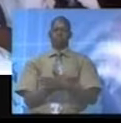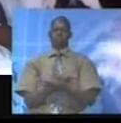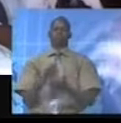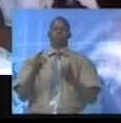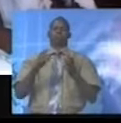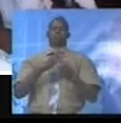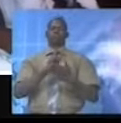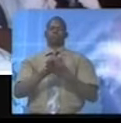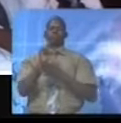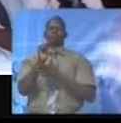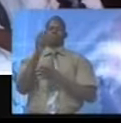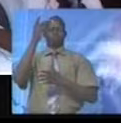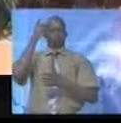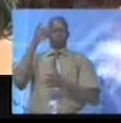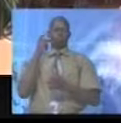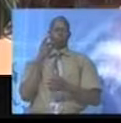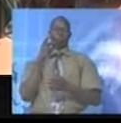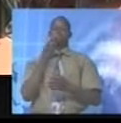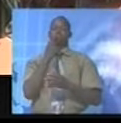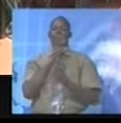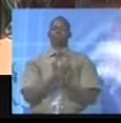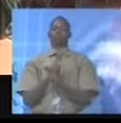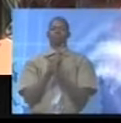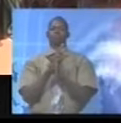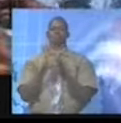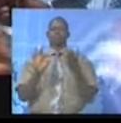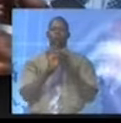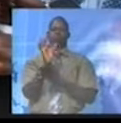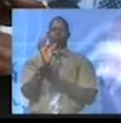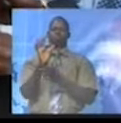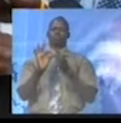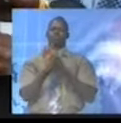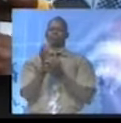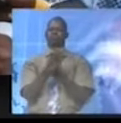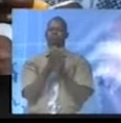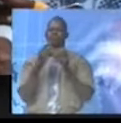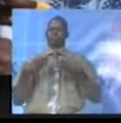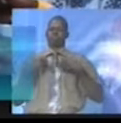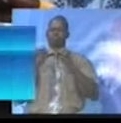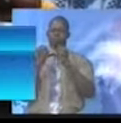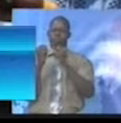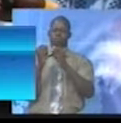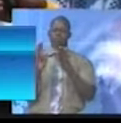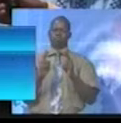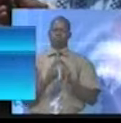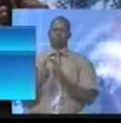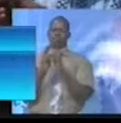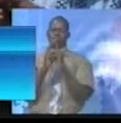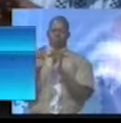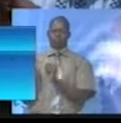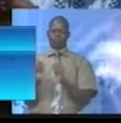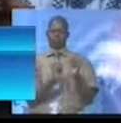foi de son parrain. Nous devons garder cet esprit. C'est un esprit très fort de cohésion, d'unité,